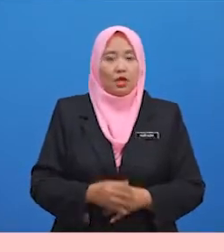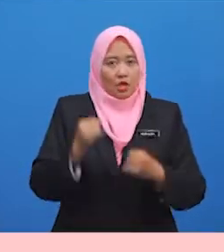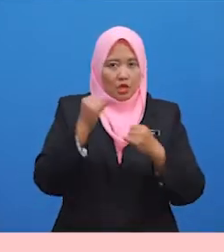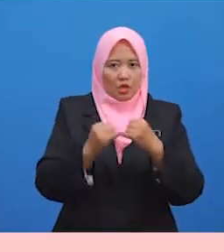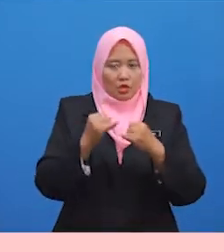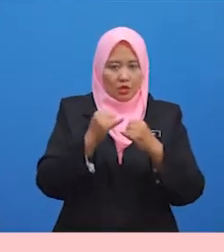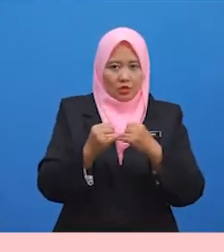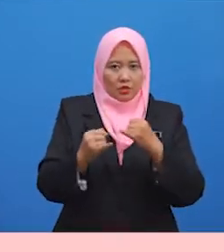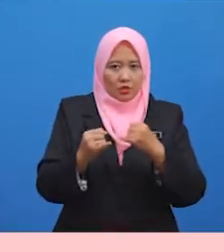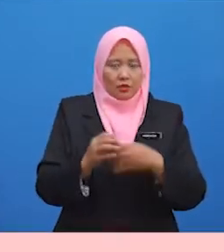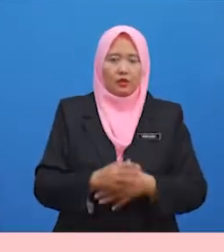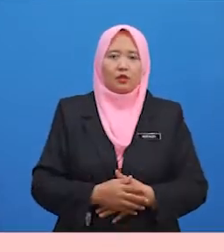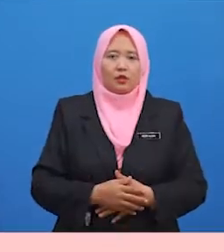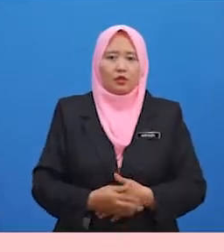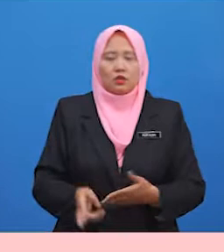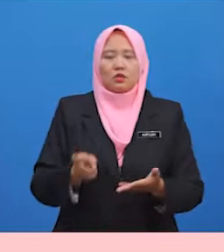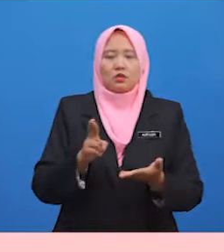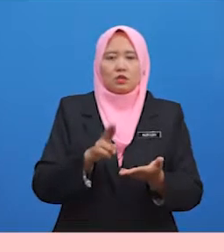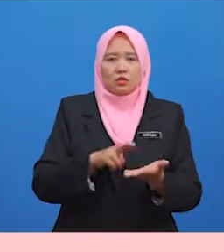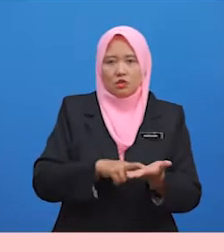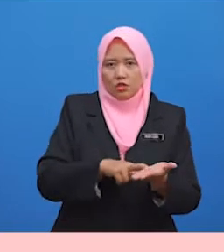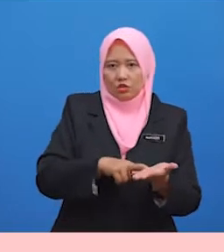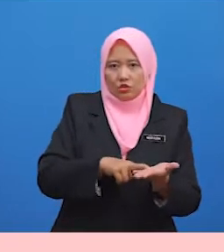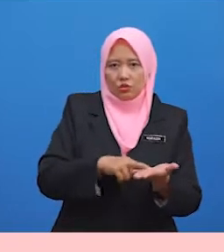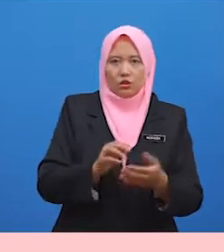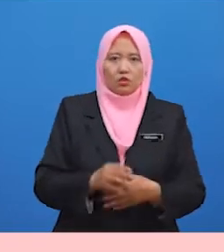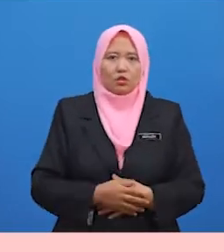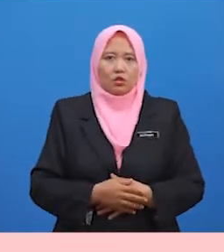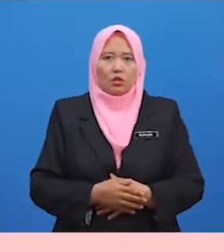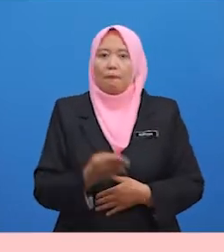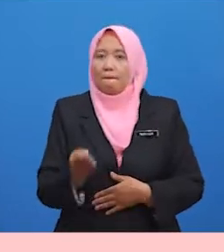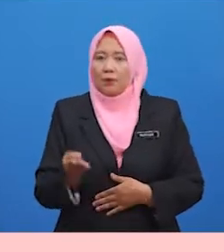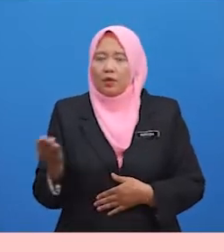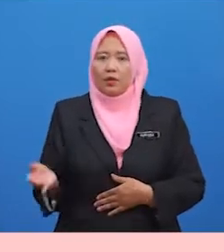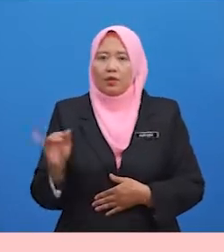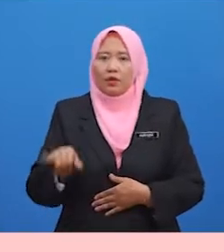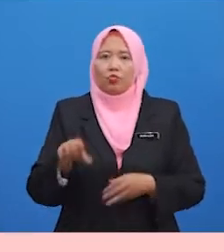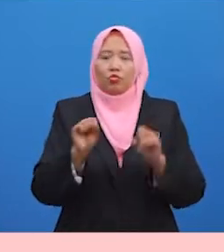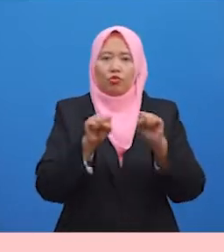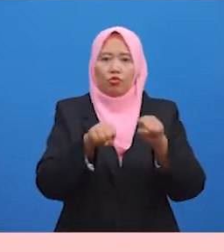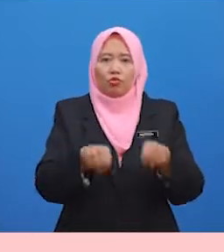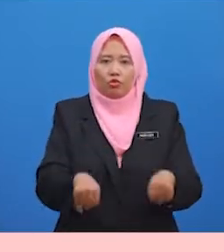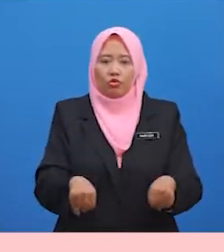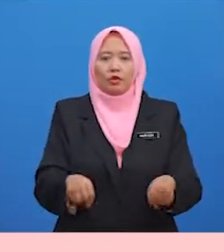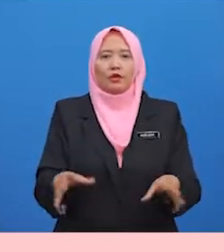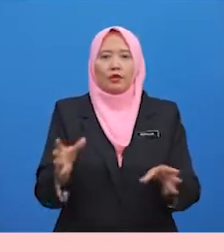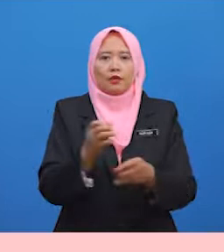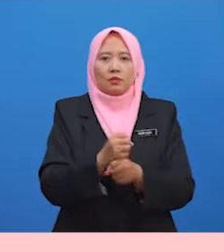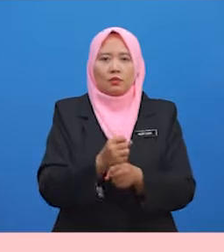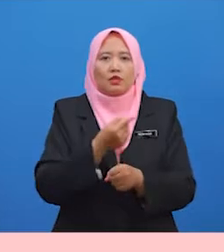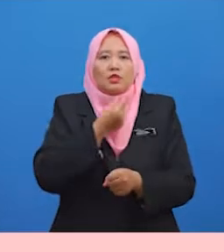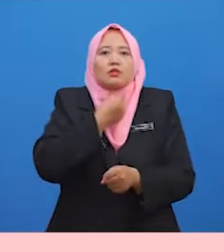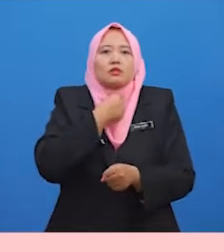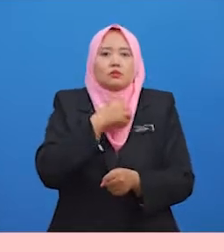Akhir sekali, atlet yang mengalami keracunan. Racun merupakan bahan yang boleh diambil dengan cara tertelan,